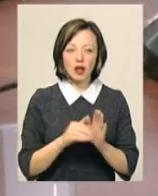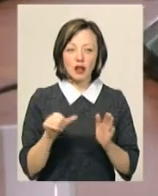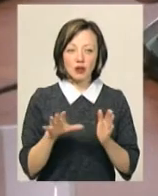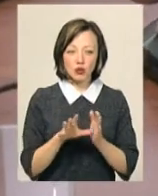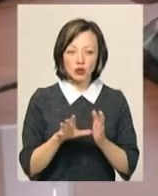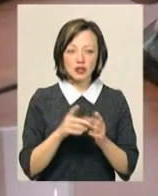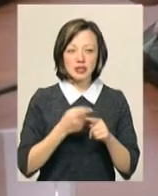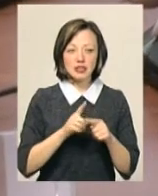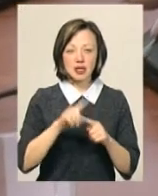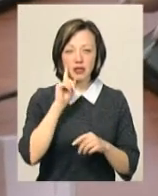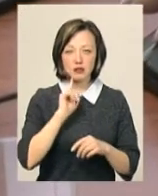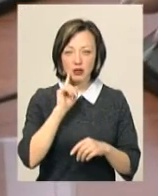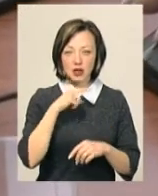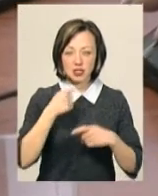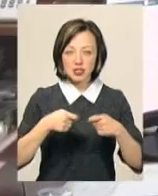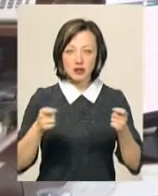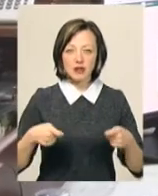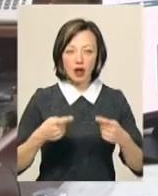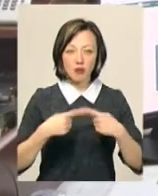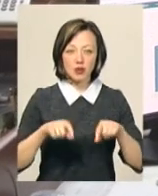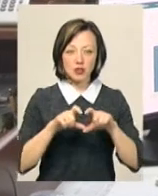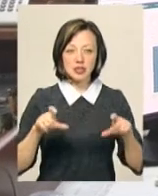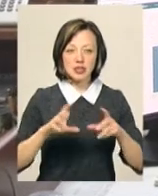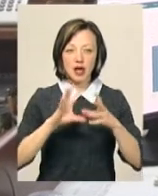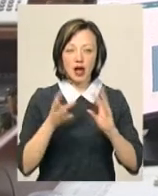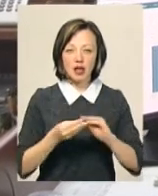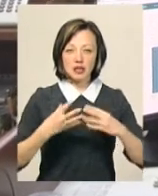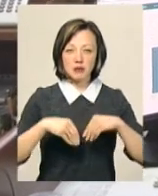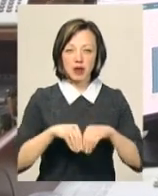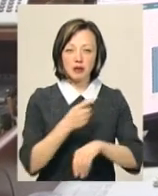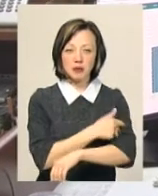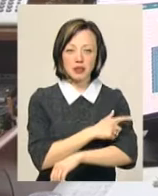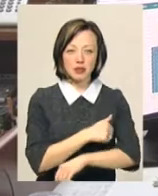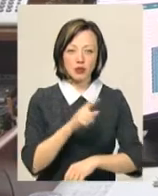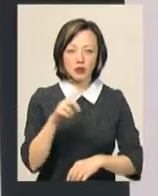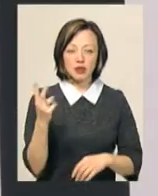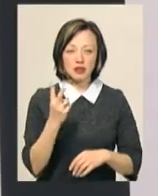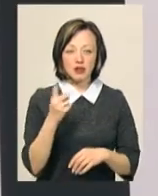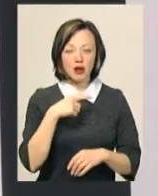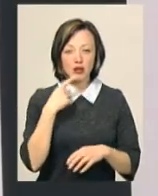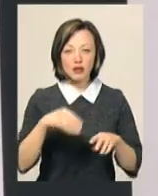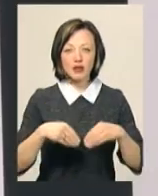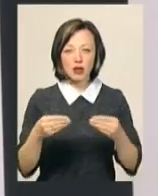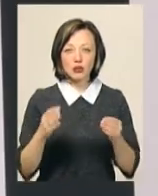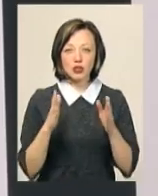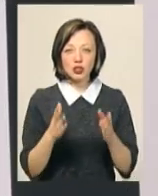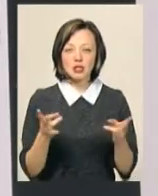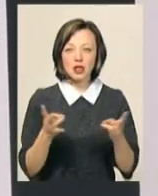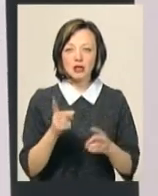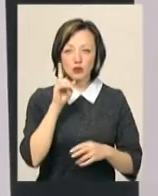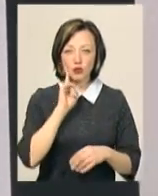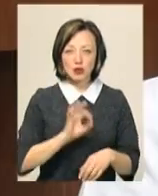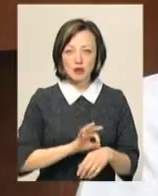електронними, явище тимчасове, переконує завідуюча амбулаторії загальної сімейної медицини номер 2 Галина Когут. Вона стверджує, що видають їх лише заради